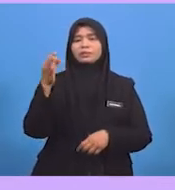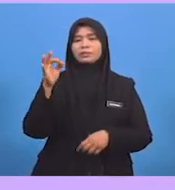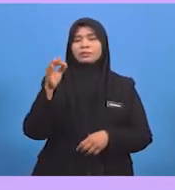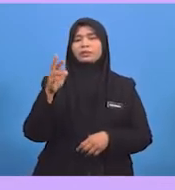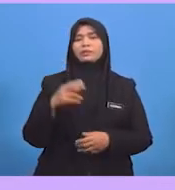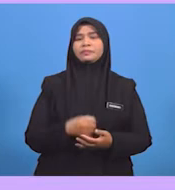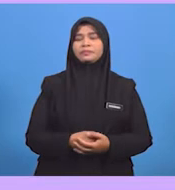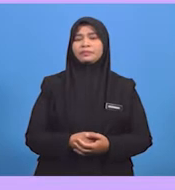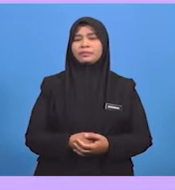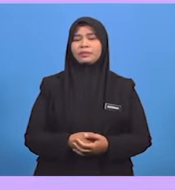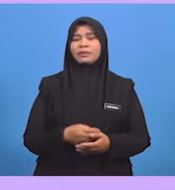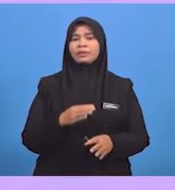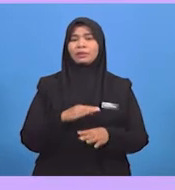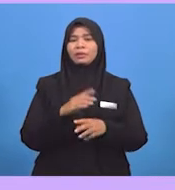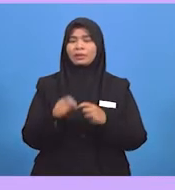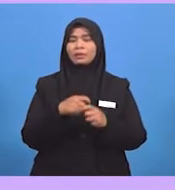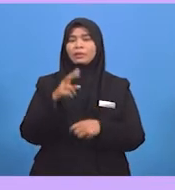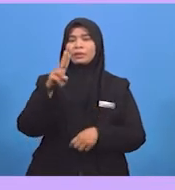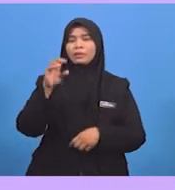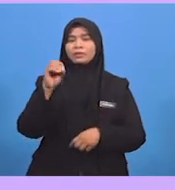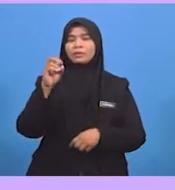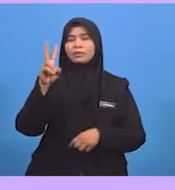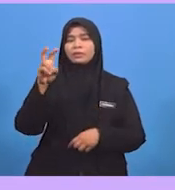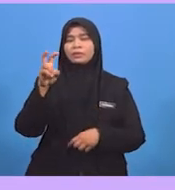RM257,800. Tahun 2020,